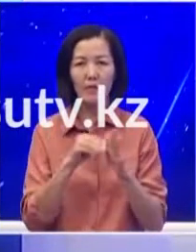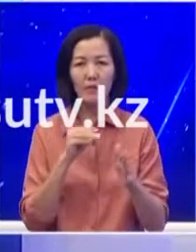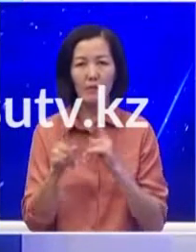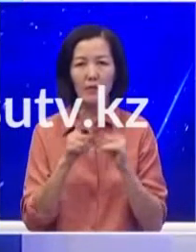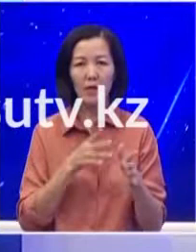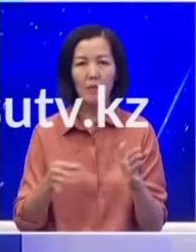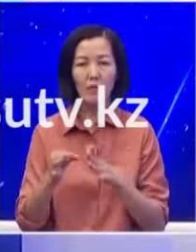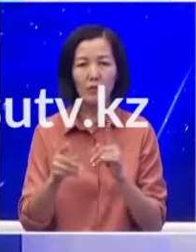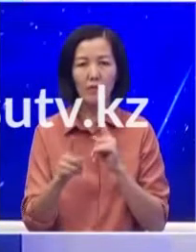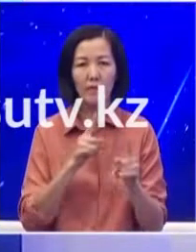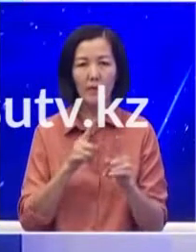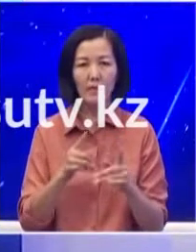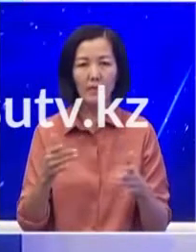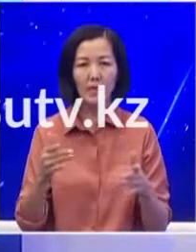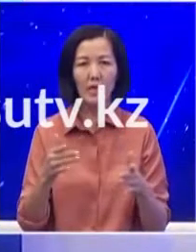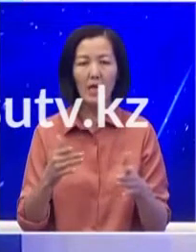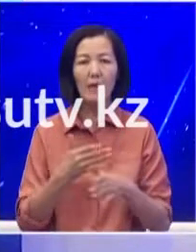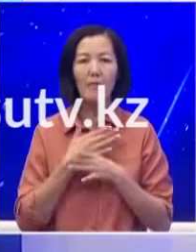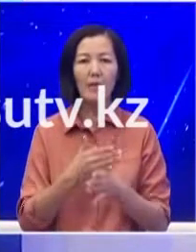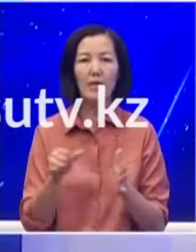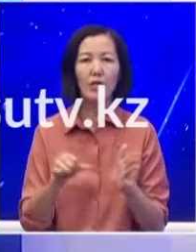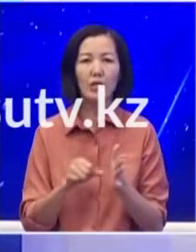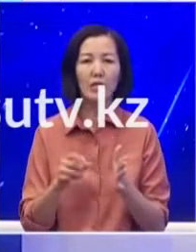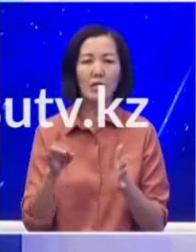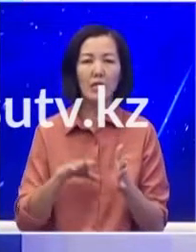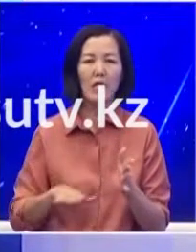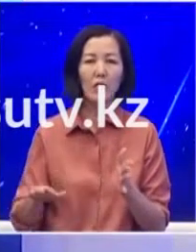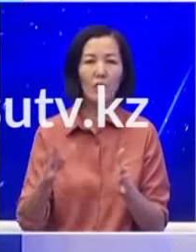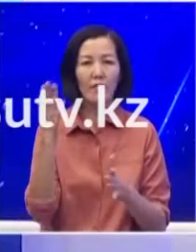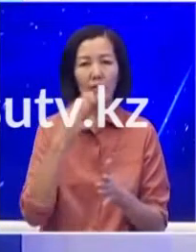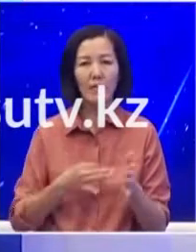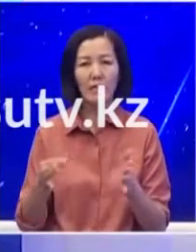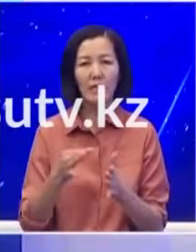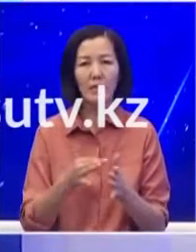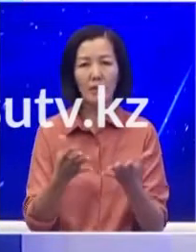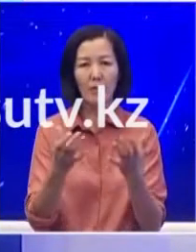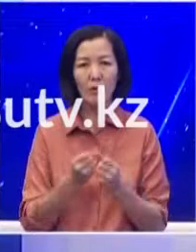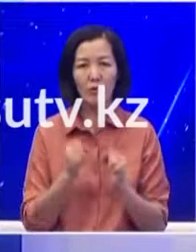заседании областного маслихата. Благодаря им жители 6 районов Алматинской области в скором времени